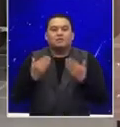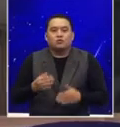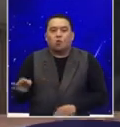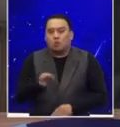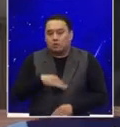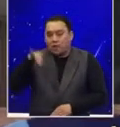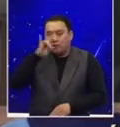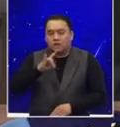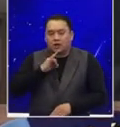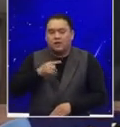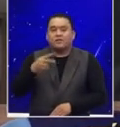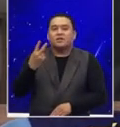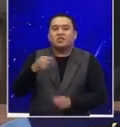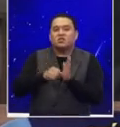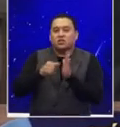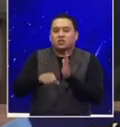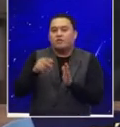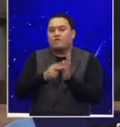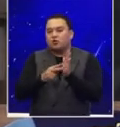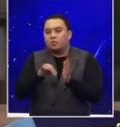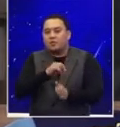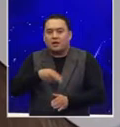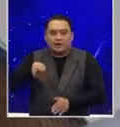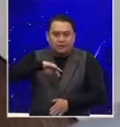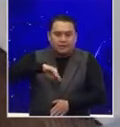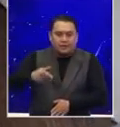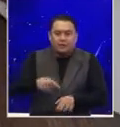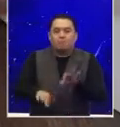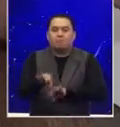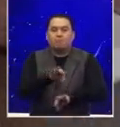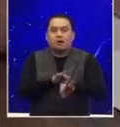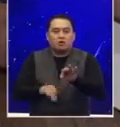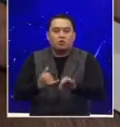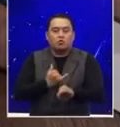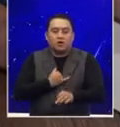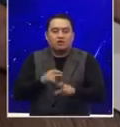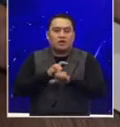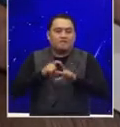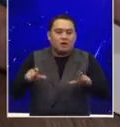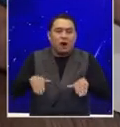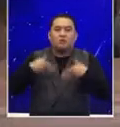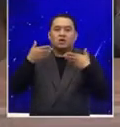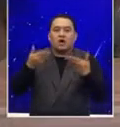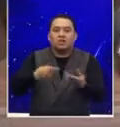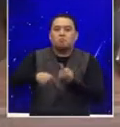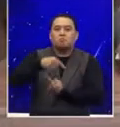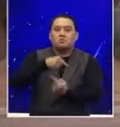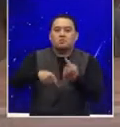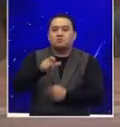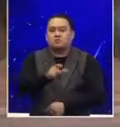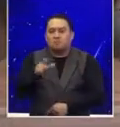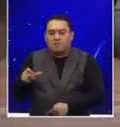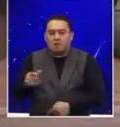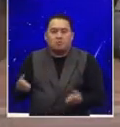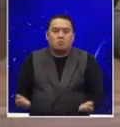области сопровождается порядка 680 миллиардов тенге. Проектный офис напрямую рассматривает обращения предпринимателей,